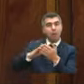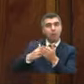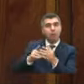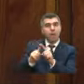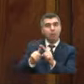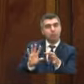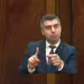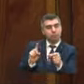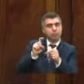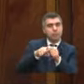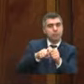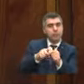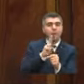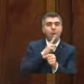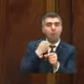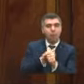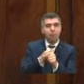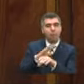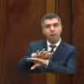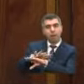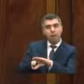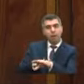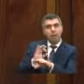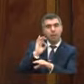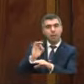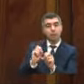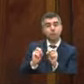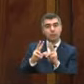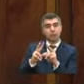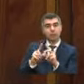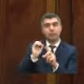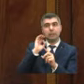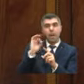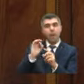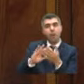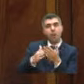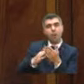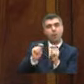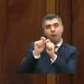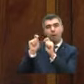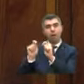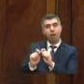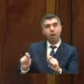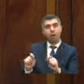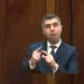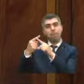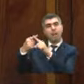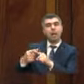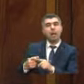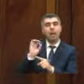والجهات، ومواصلة مشاورات بشأن تمكين الجهات من ممارسة اختصاصاتها الذاتية والمشتركة بشكل